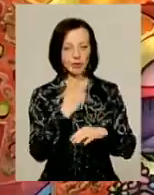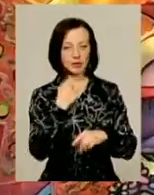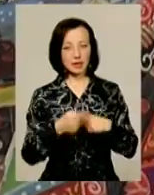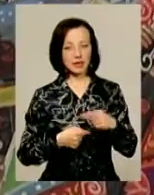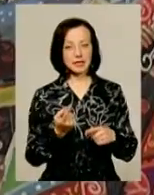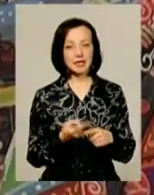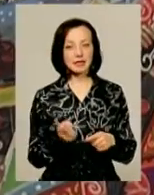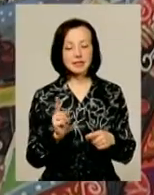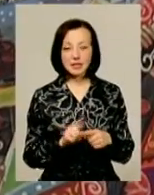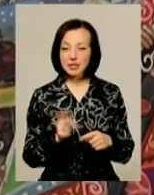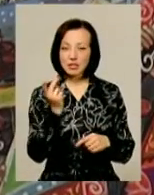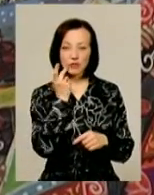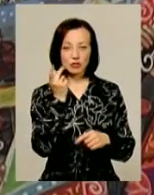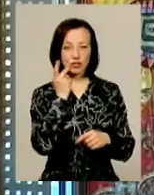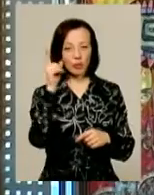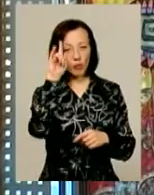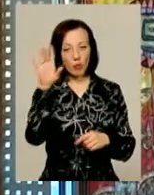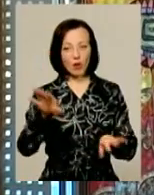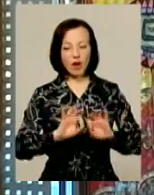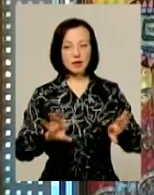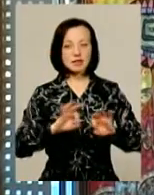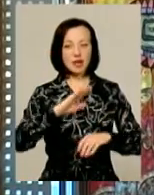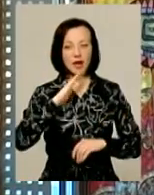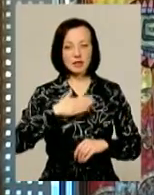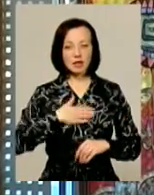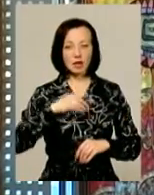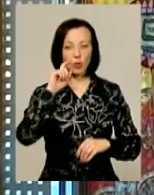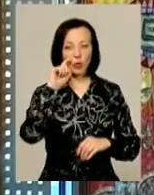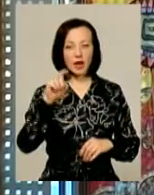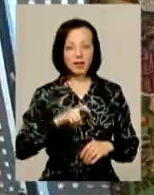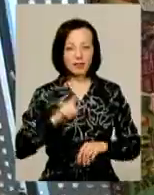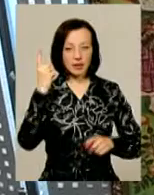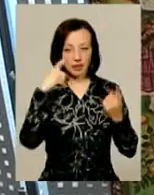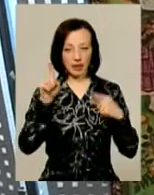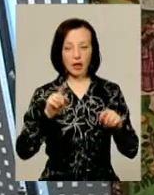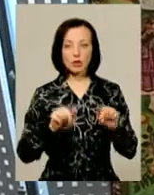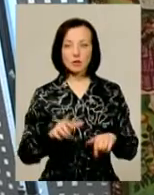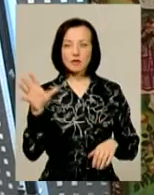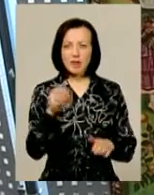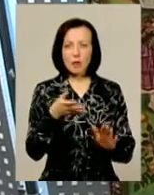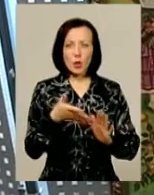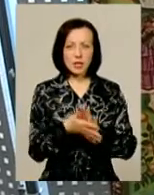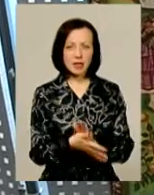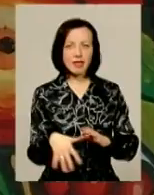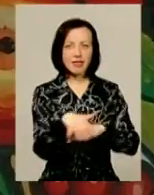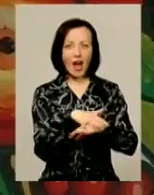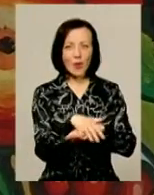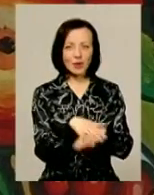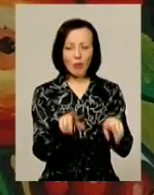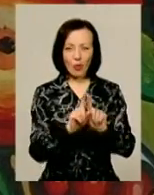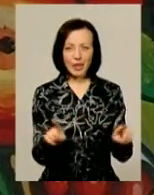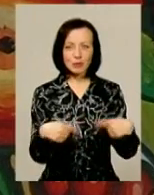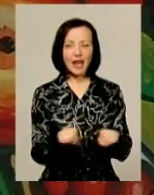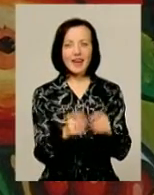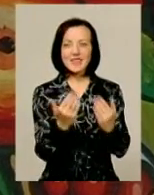традиціях. Це завжди популяризація наших українських ідей. Тут все пронизано народним колоритом. Такі